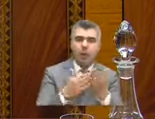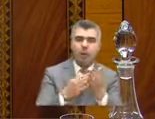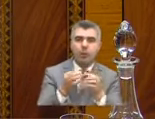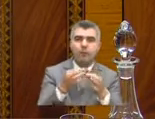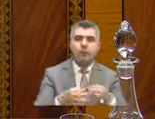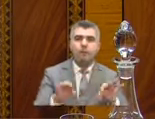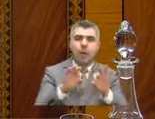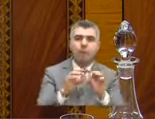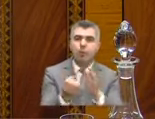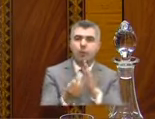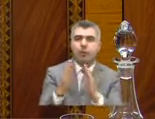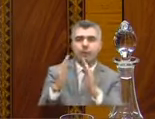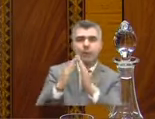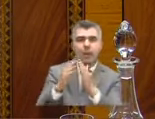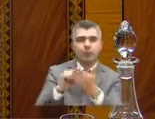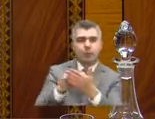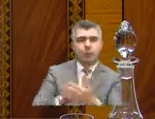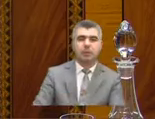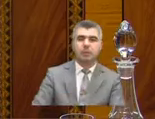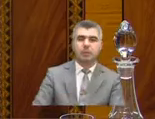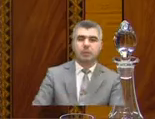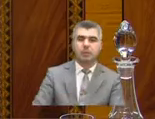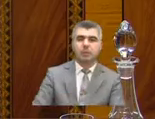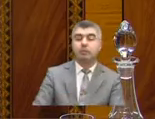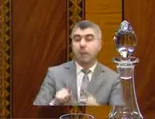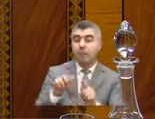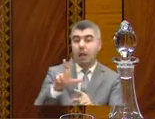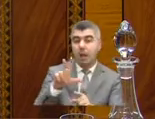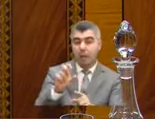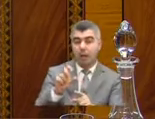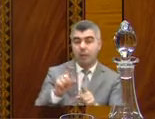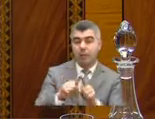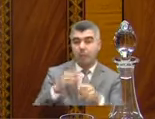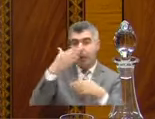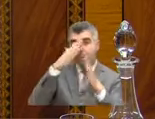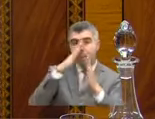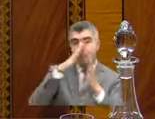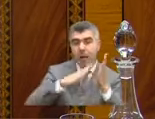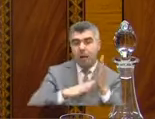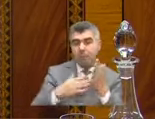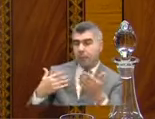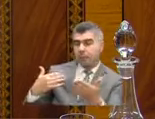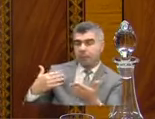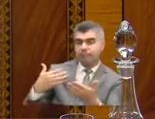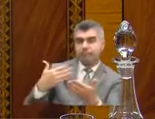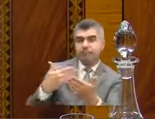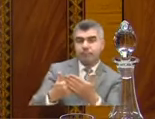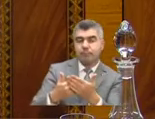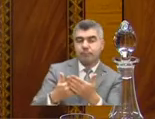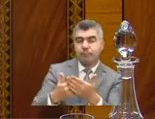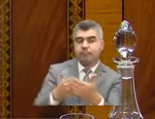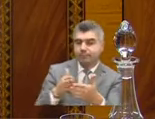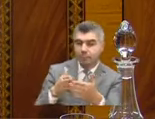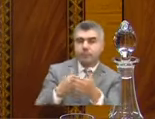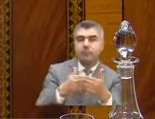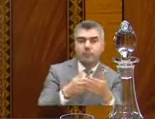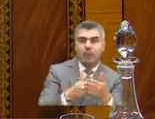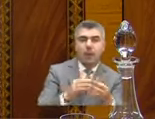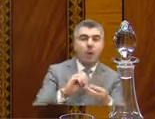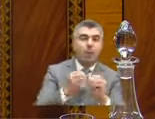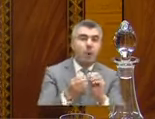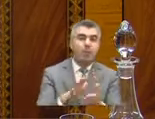الأسر. وكما لا يخفى عليكم، فقد عرف بلادنا توالي أزمات وتحديات ذات طابع